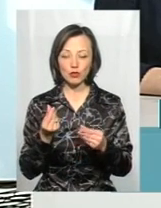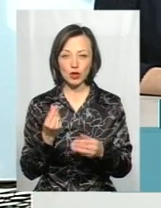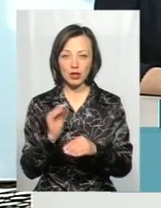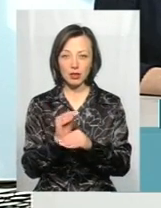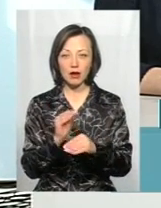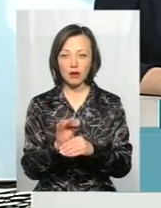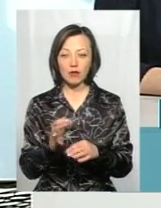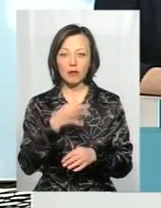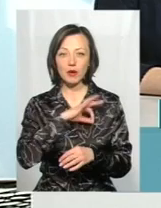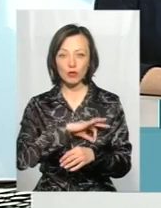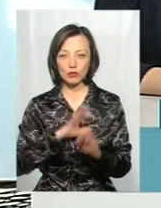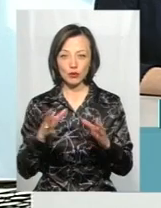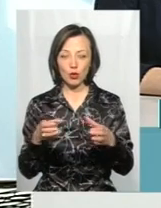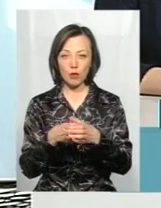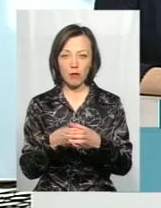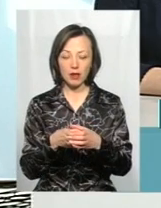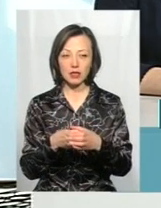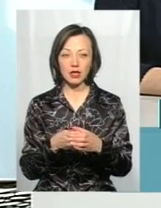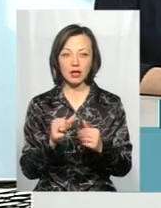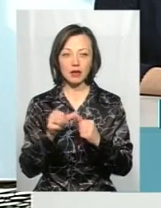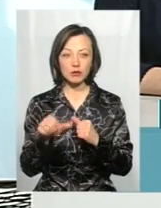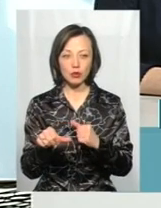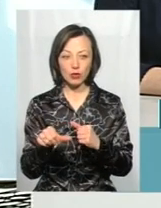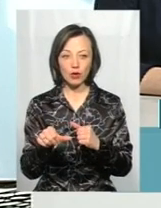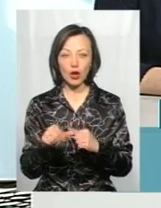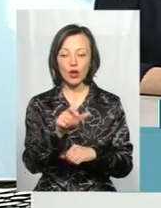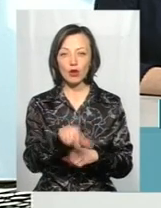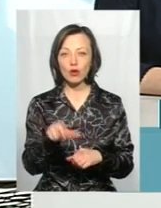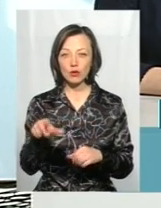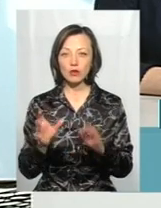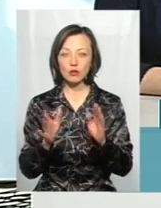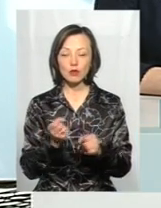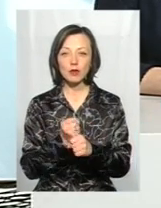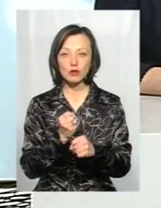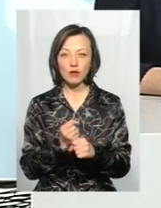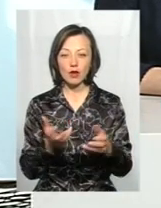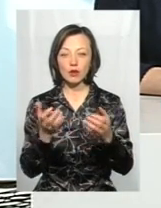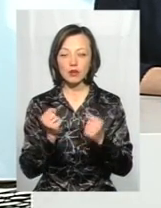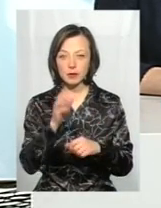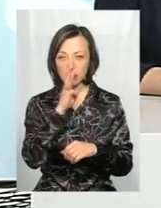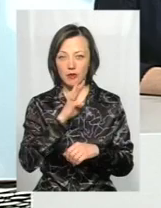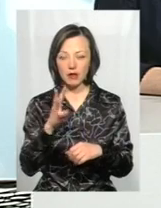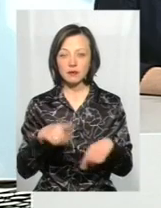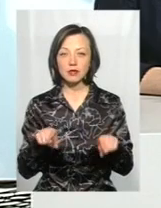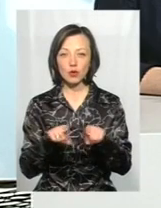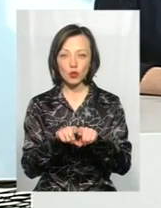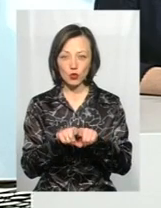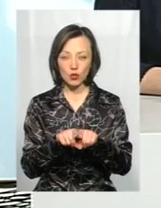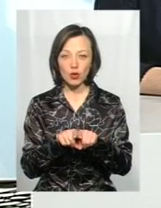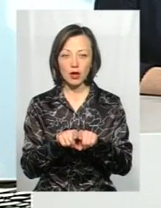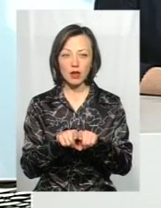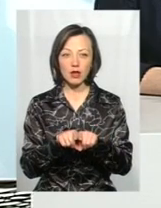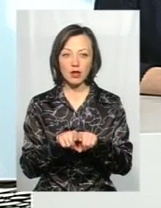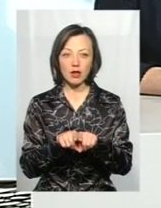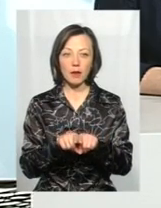але й буде приносити доходи в громаду. Крім того, навіть ті люди, які будуть працювати і отримувати заробітну плату, все одно ж таки ПДФО